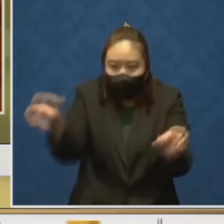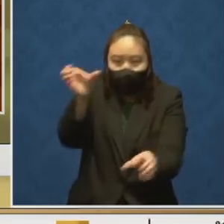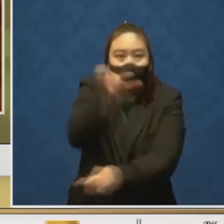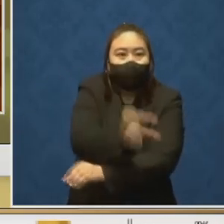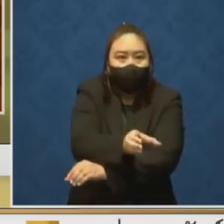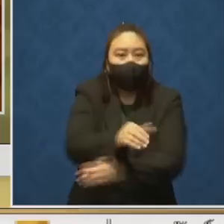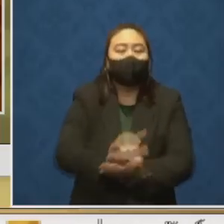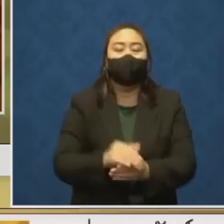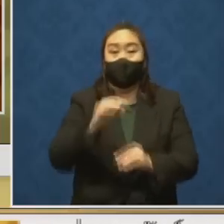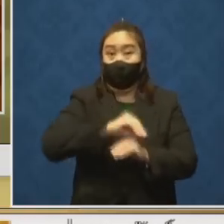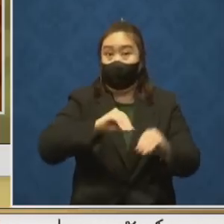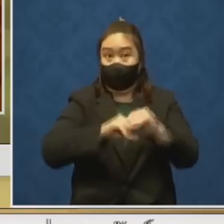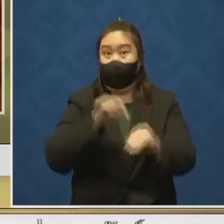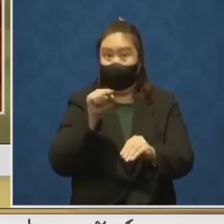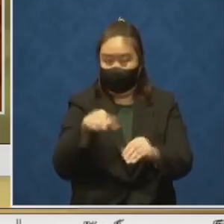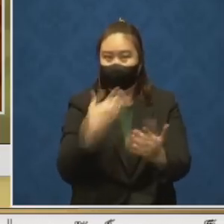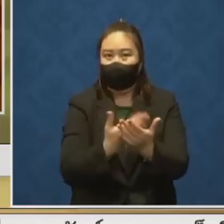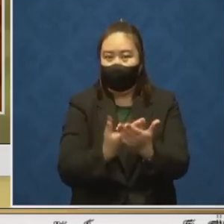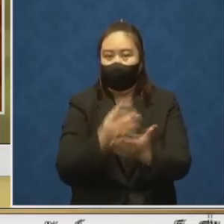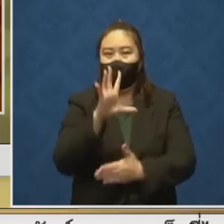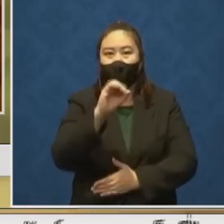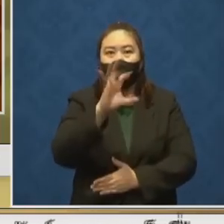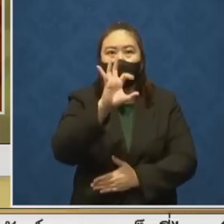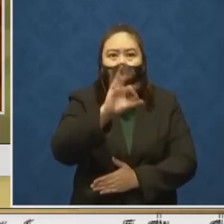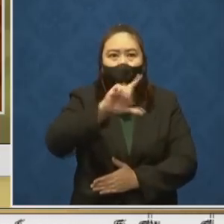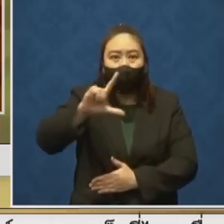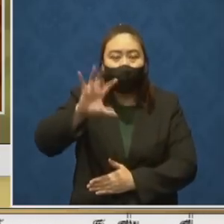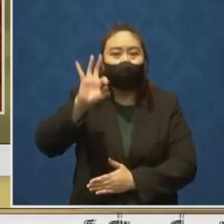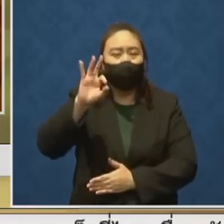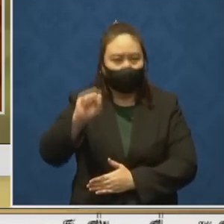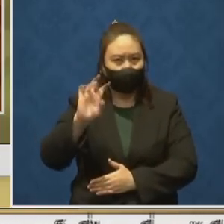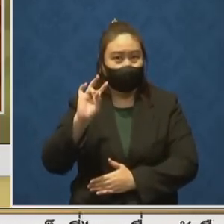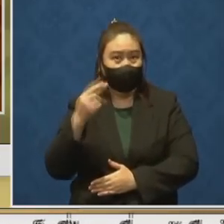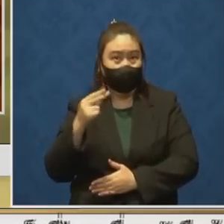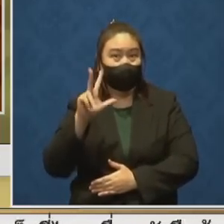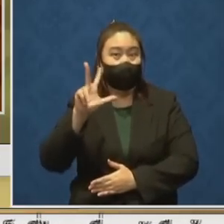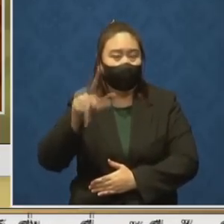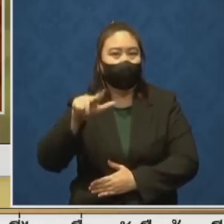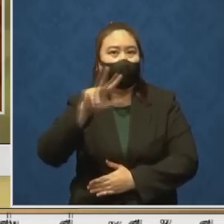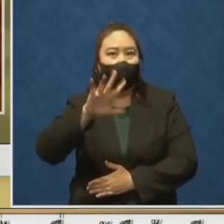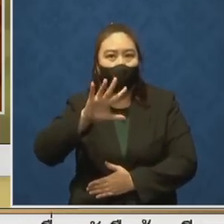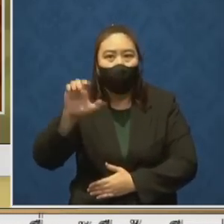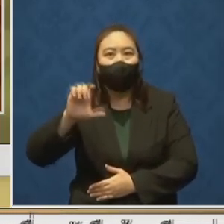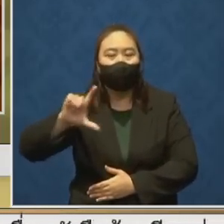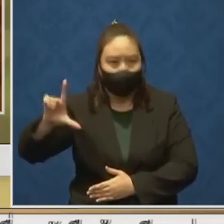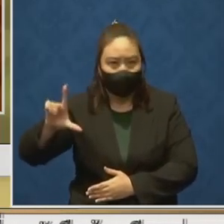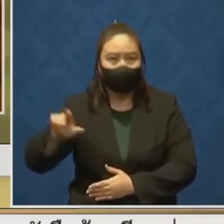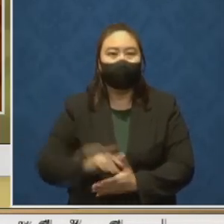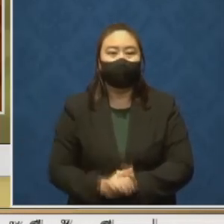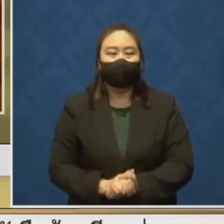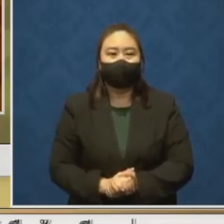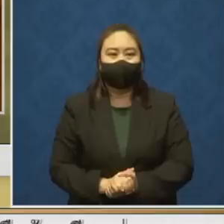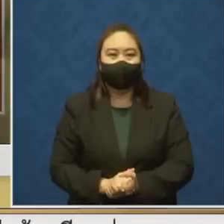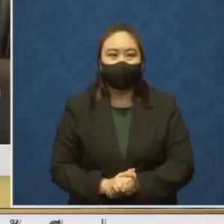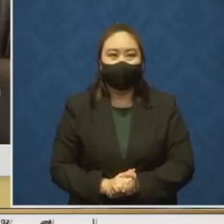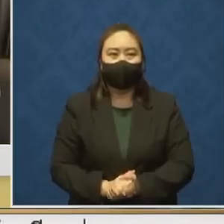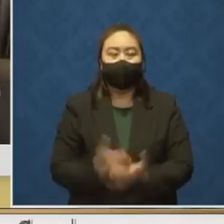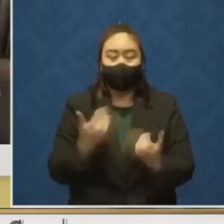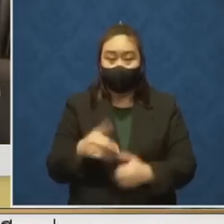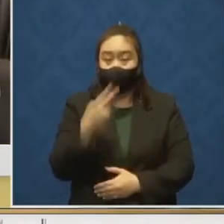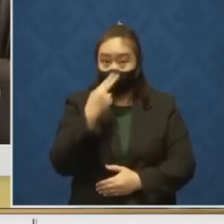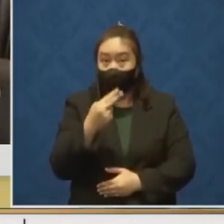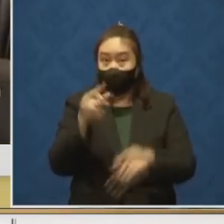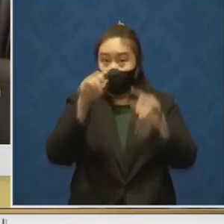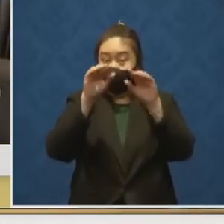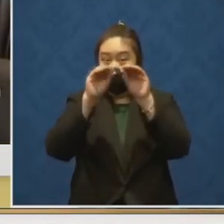5.ดยครงการนี้ใช้เงินก็ประมาณไป 59,973,500 บาท และจากเอกสารเผยแข